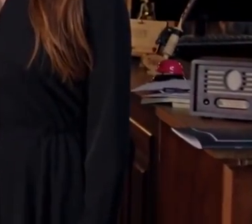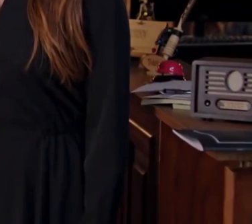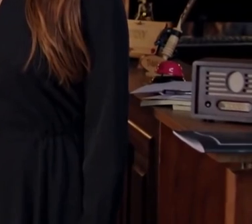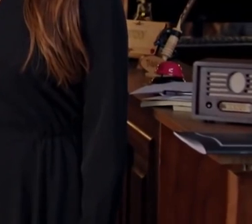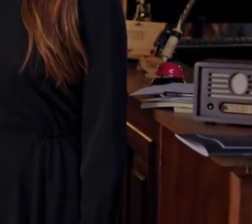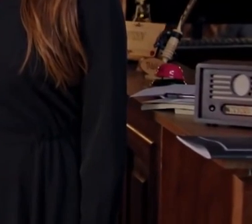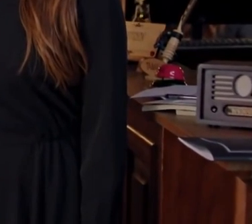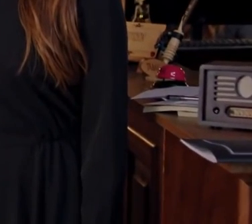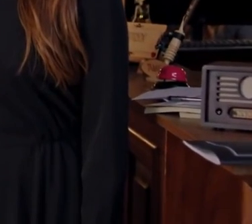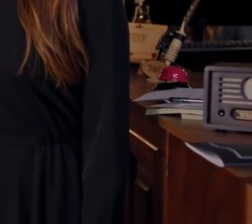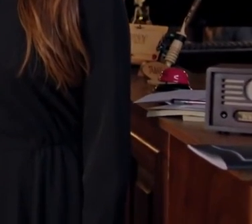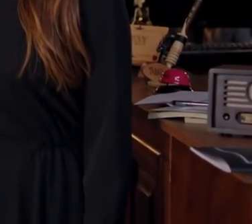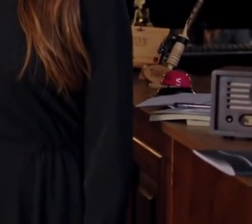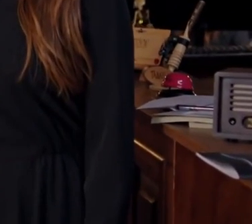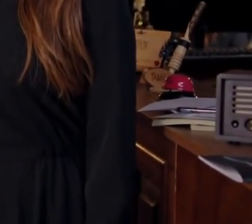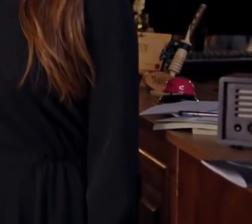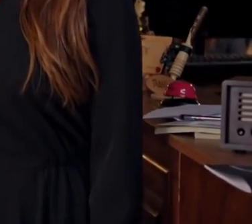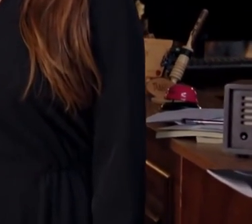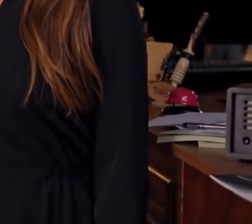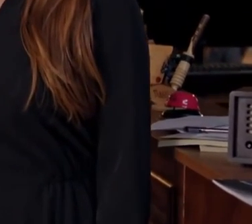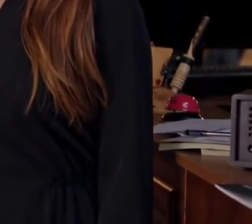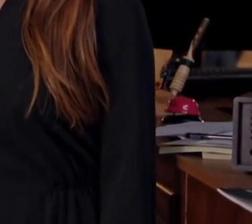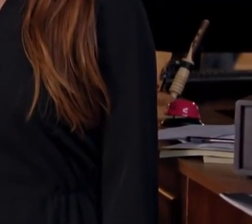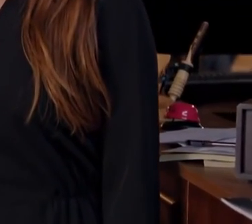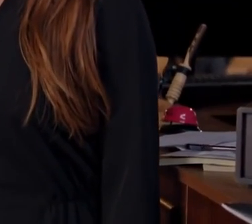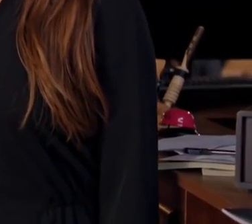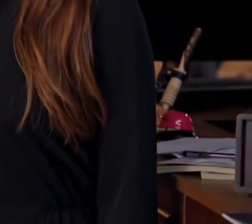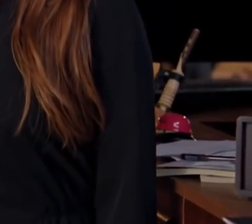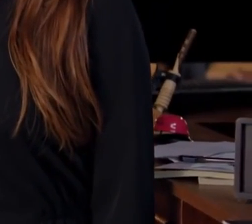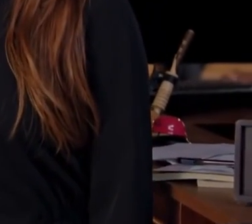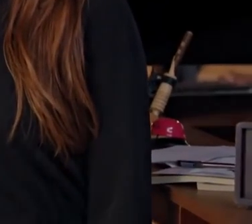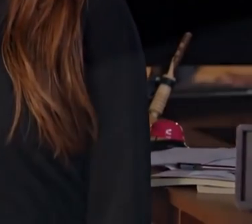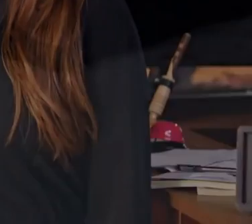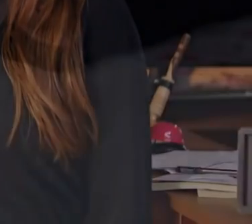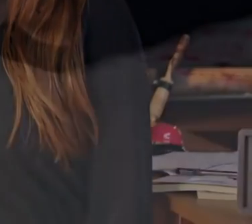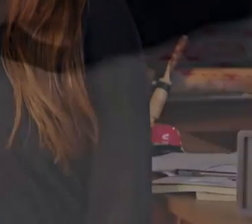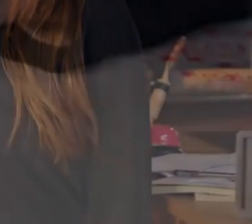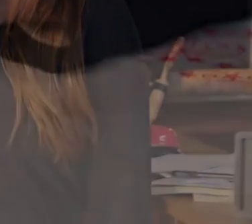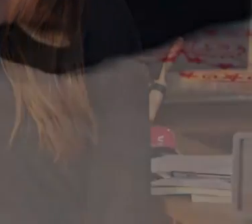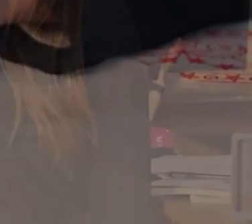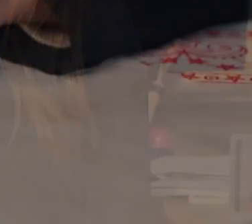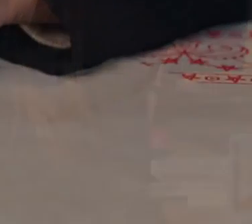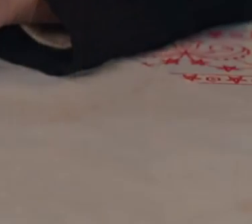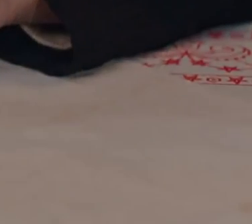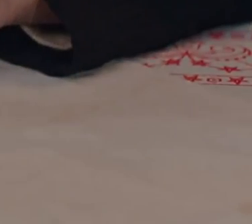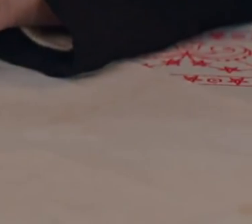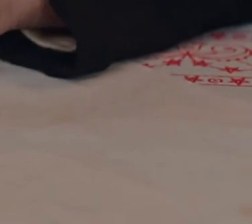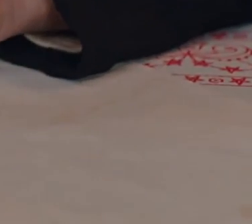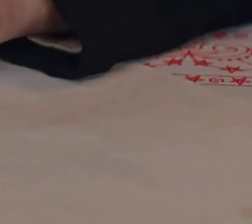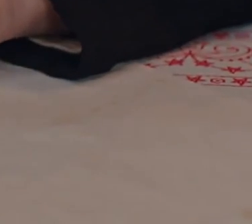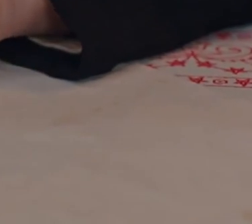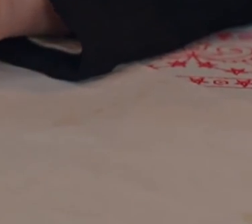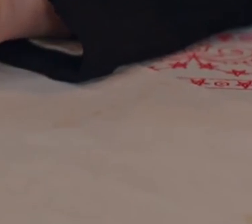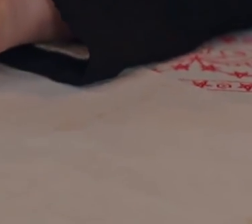Alev düz saçlarını salık bırakmış, üstünde siyah uzun bir elbiseyle öylece duruyor. Nalan sol elinin yüzük parmağında altın